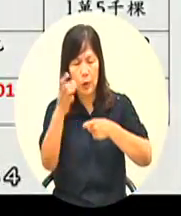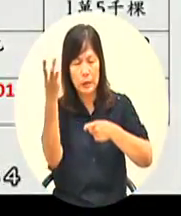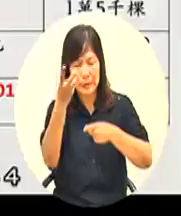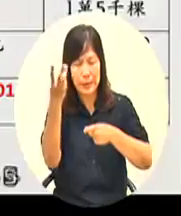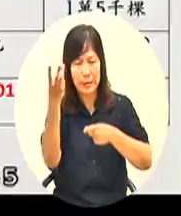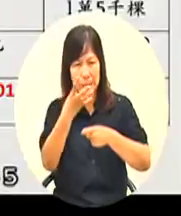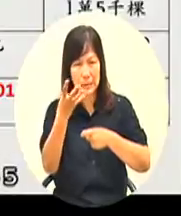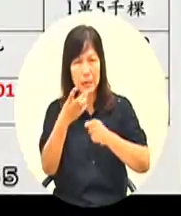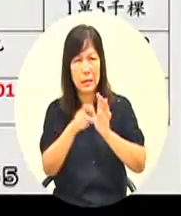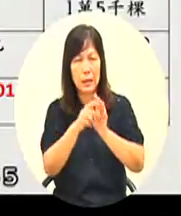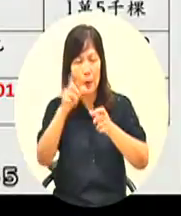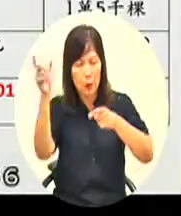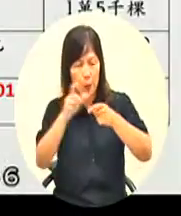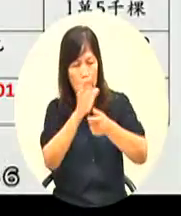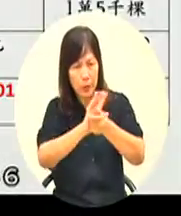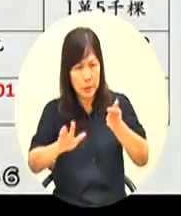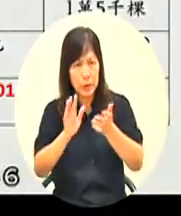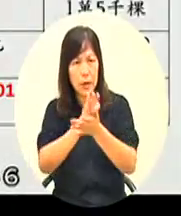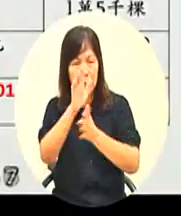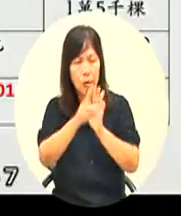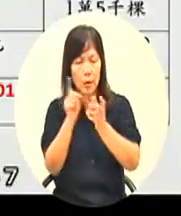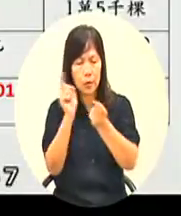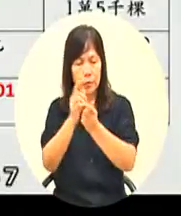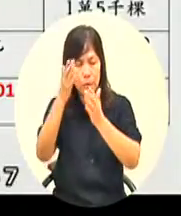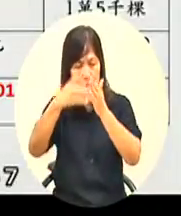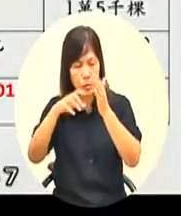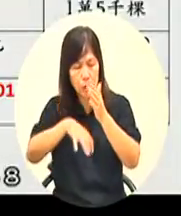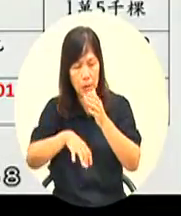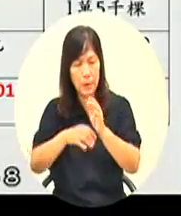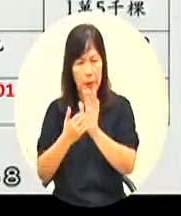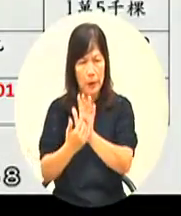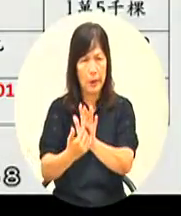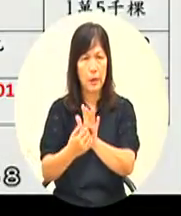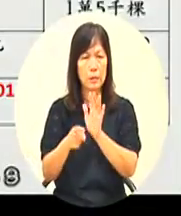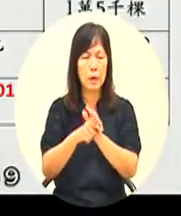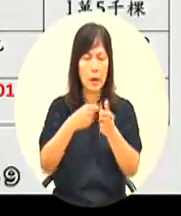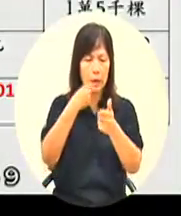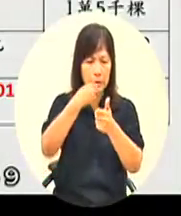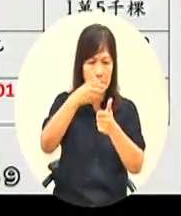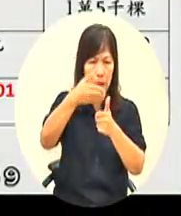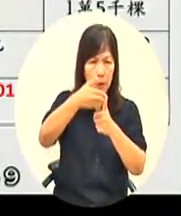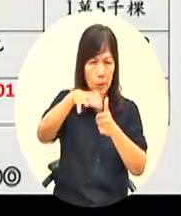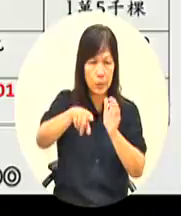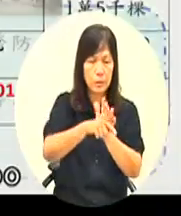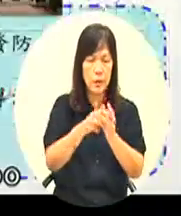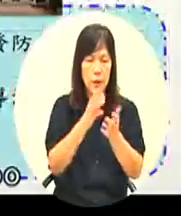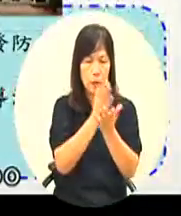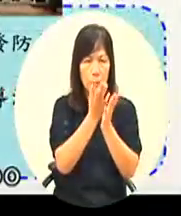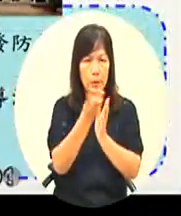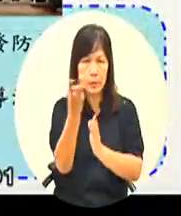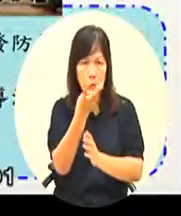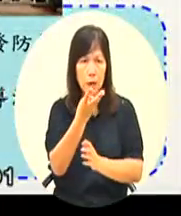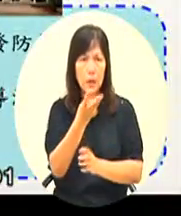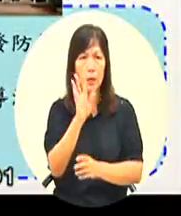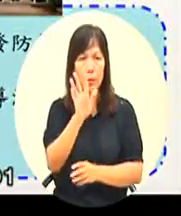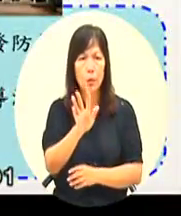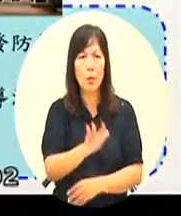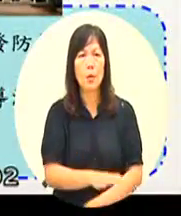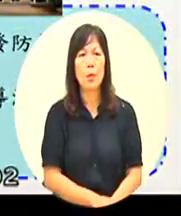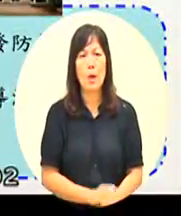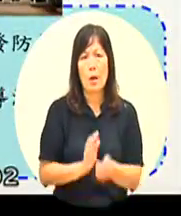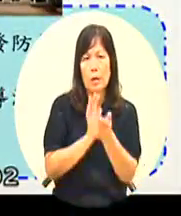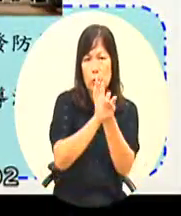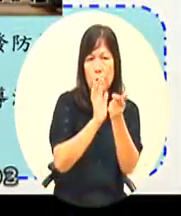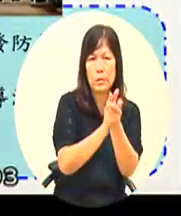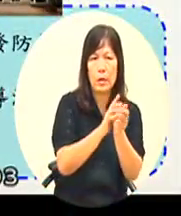三四个台风来缴学哦，对于那个校园防灾哦，我只看到教育局提出三项大的做法，就是推动